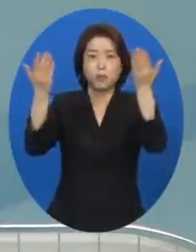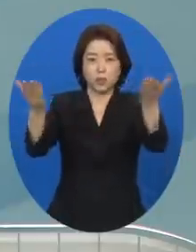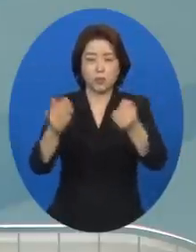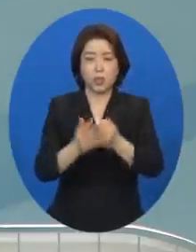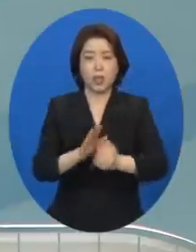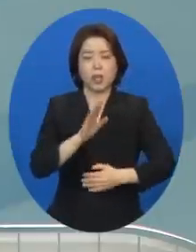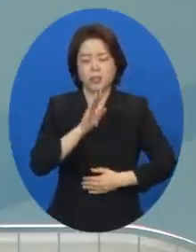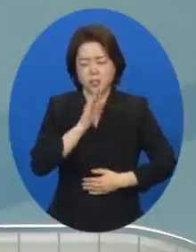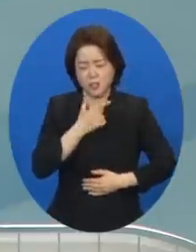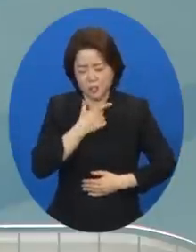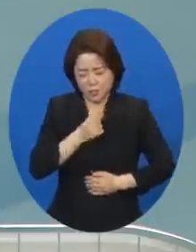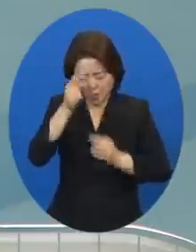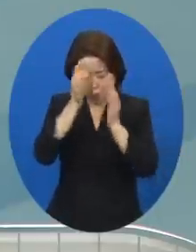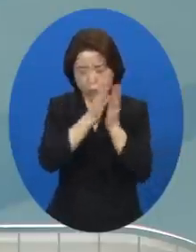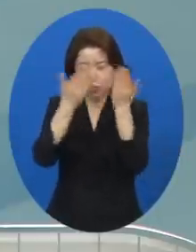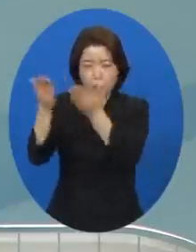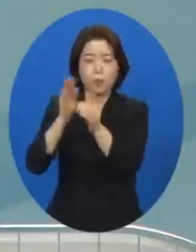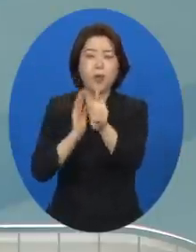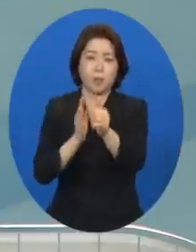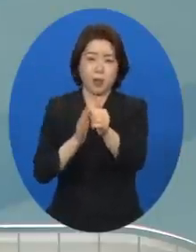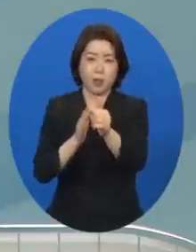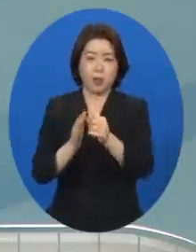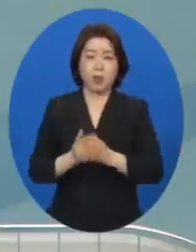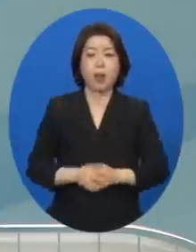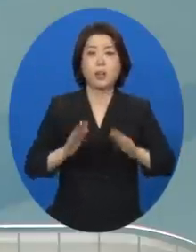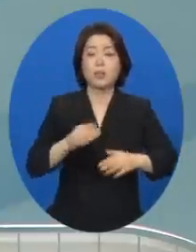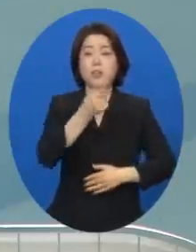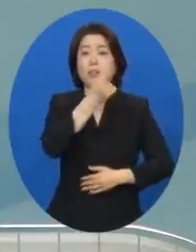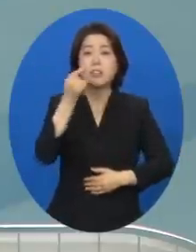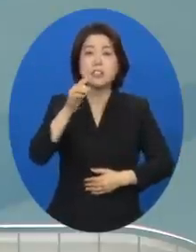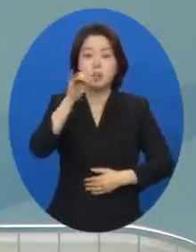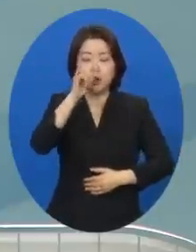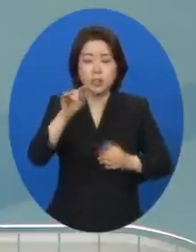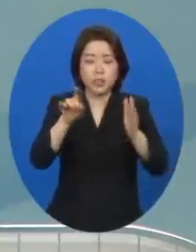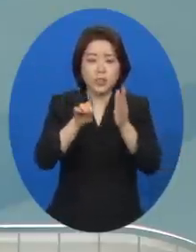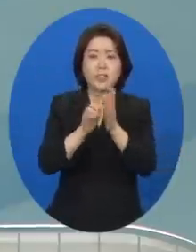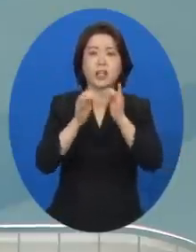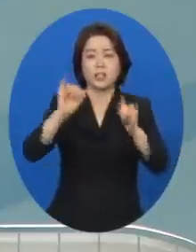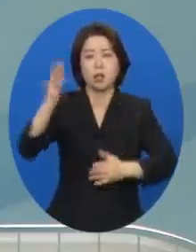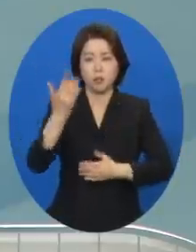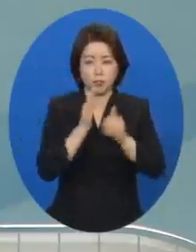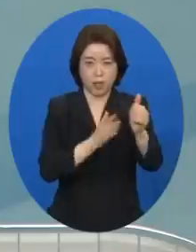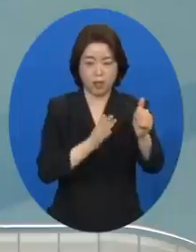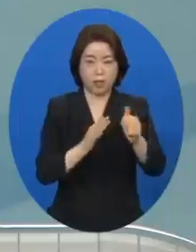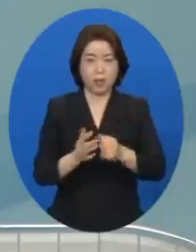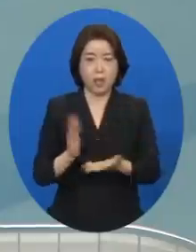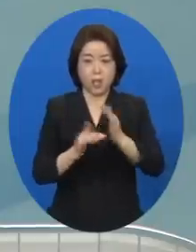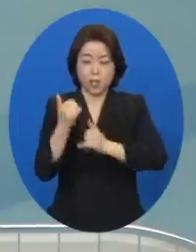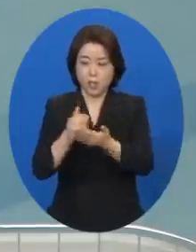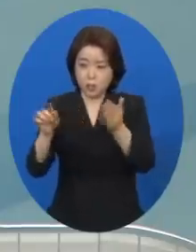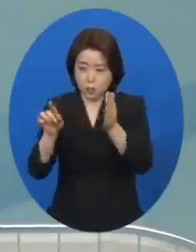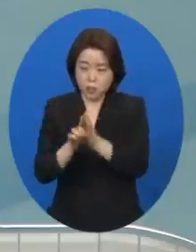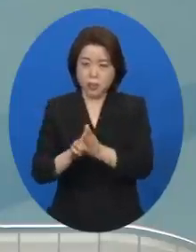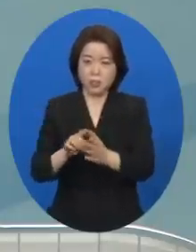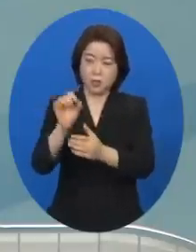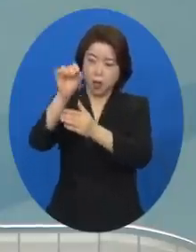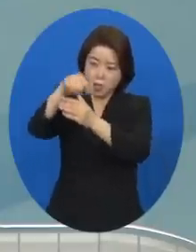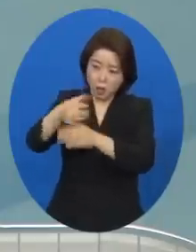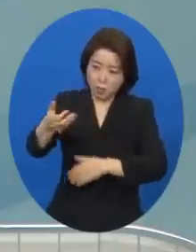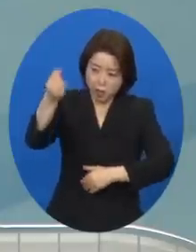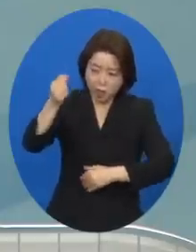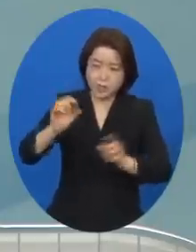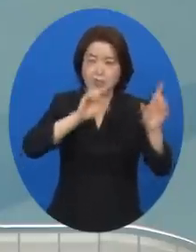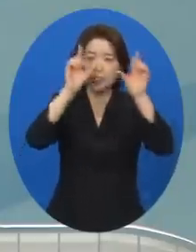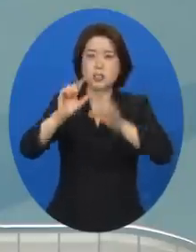그것을 구하세요 이제는 증거가 있는 신앙인이 되기를 예수 믿는 정말 열매가 있는 삶을